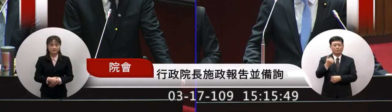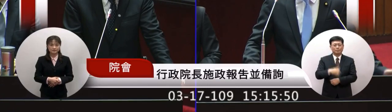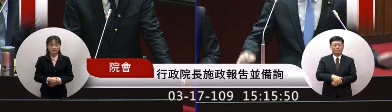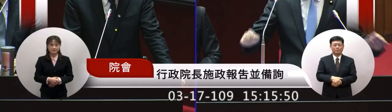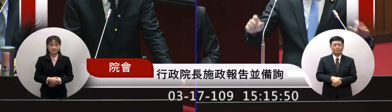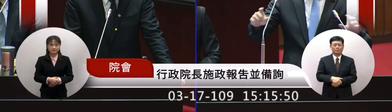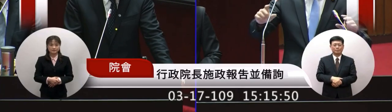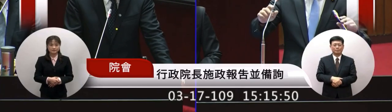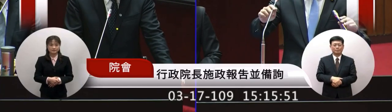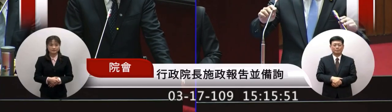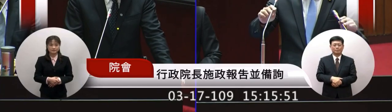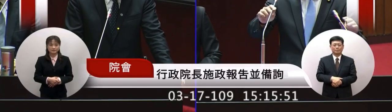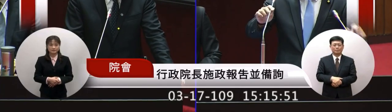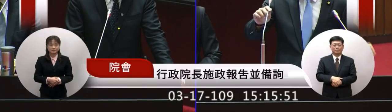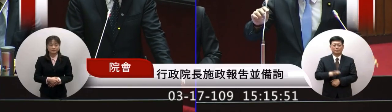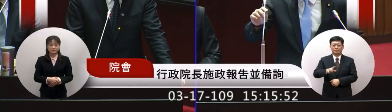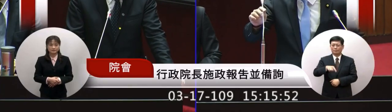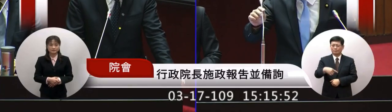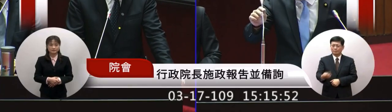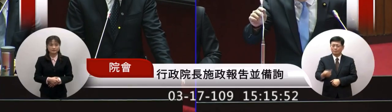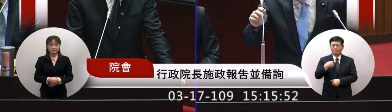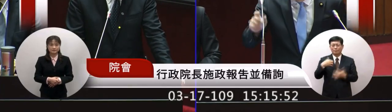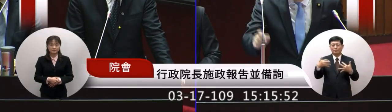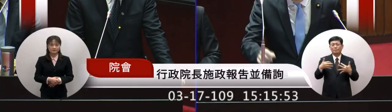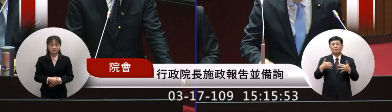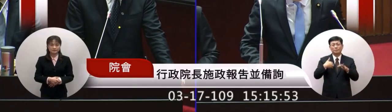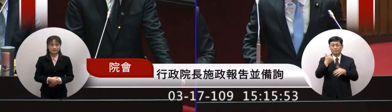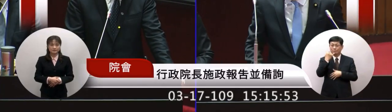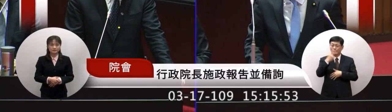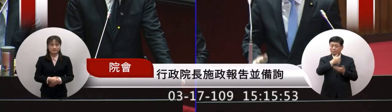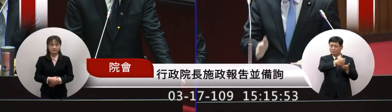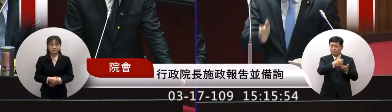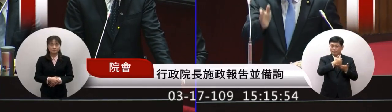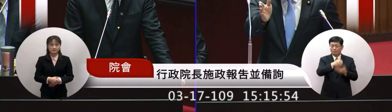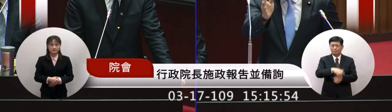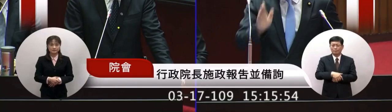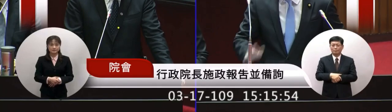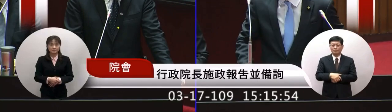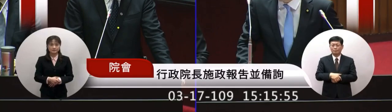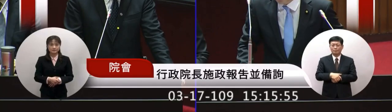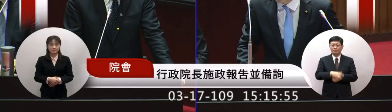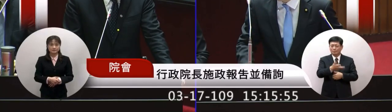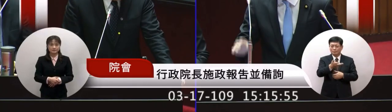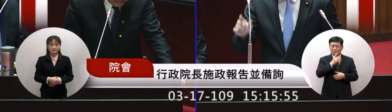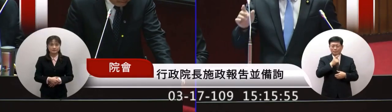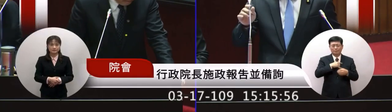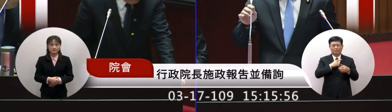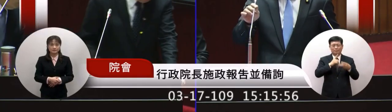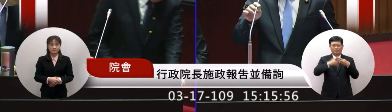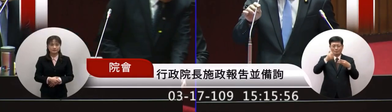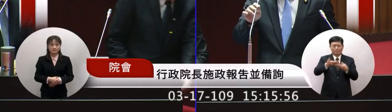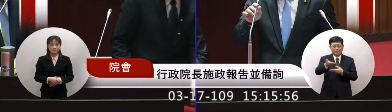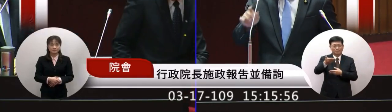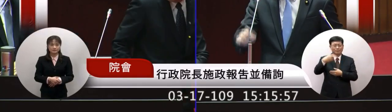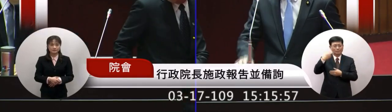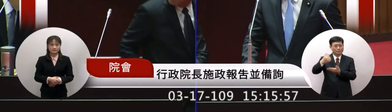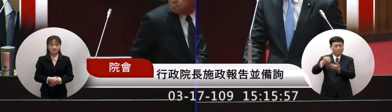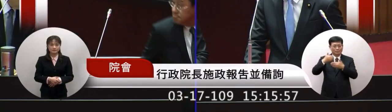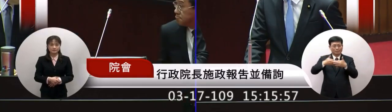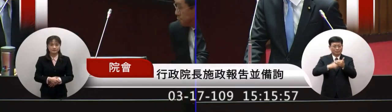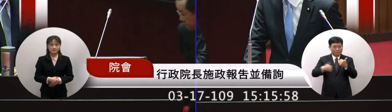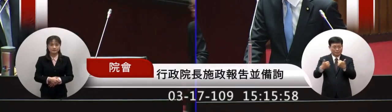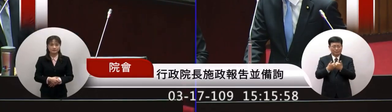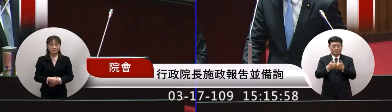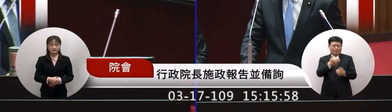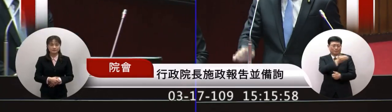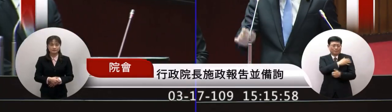好？那我们来进行下一个题目啊，我这边可不可以请这个主委请回啊？那我们是不是请陆委会陈